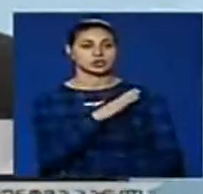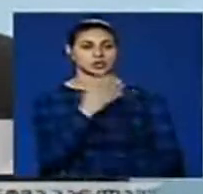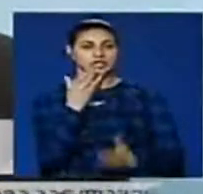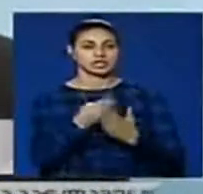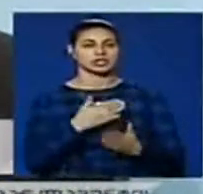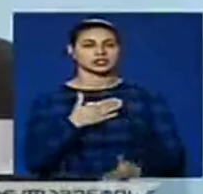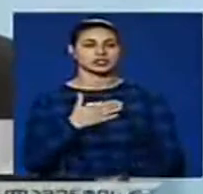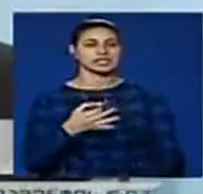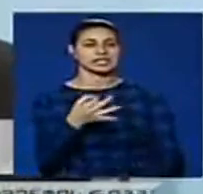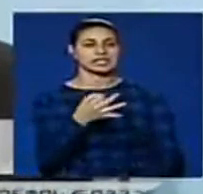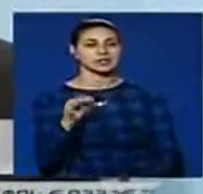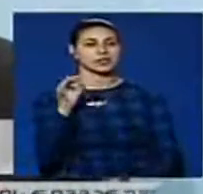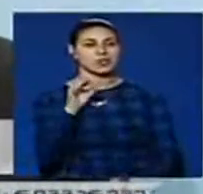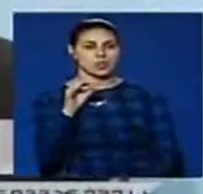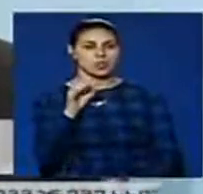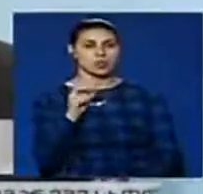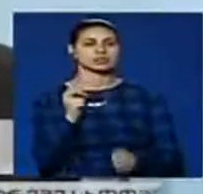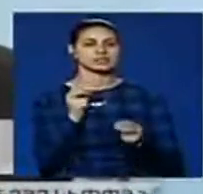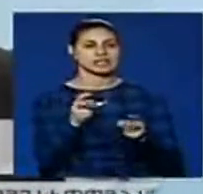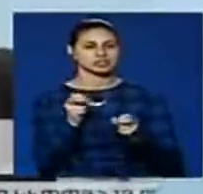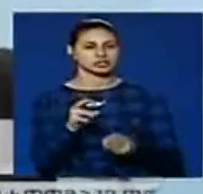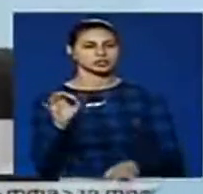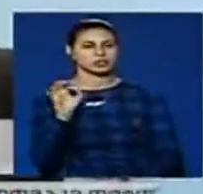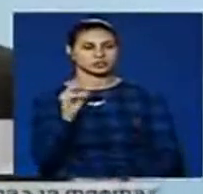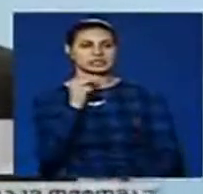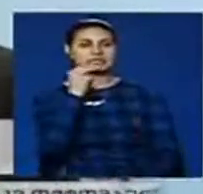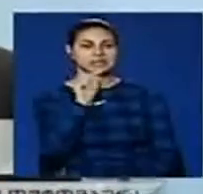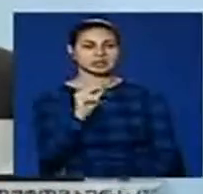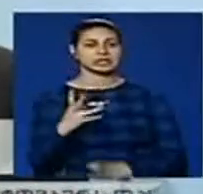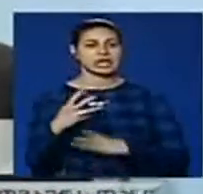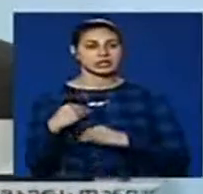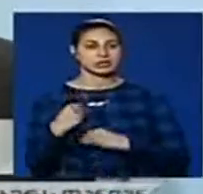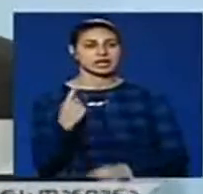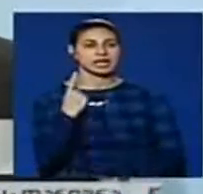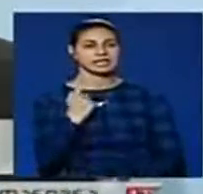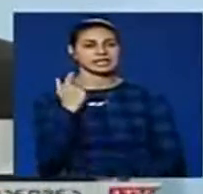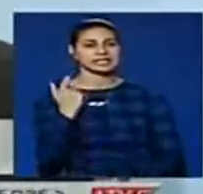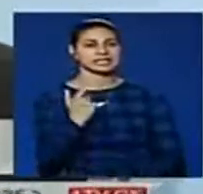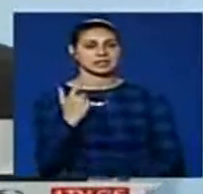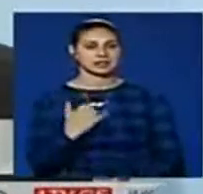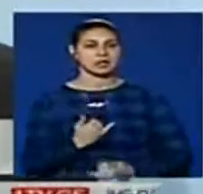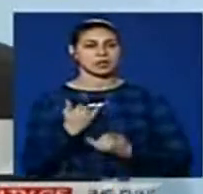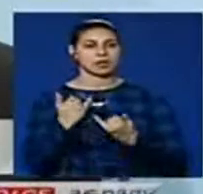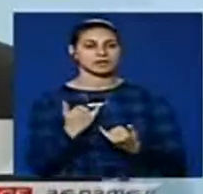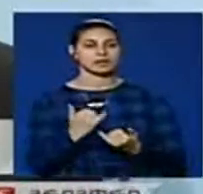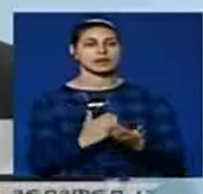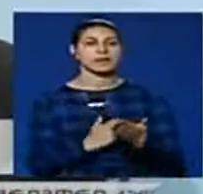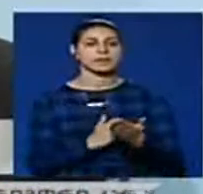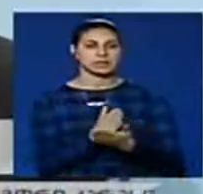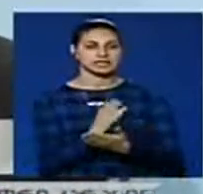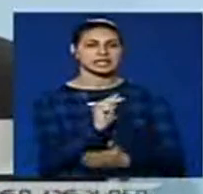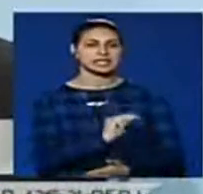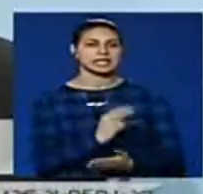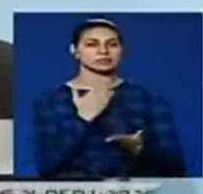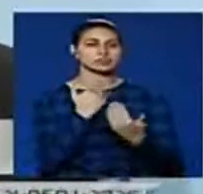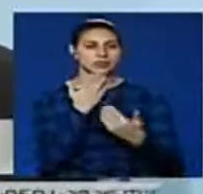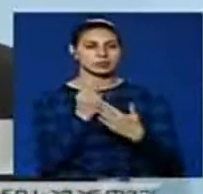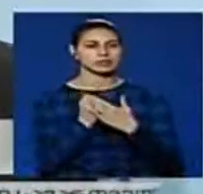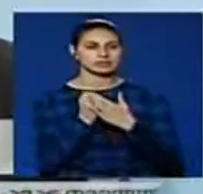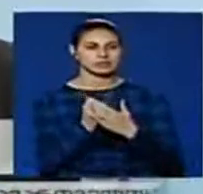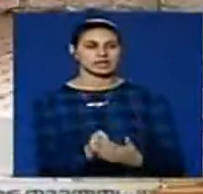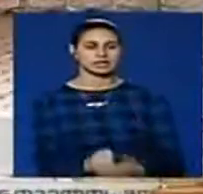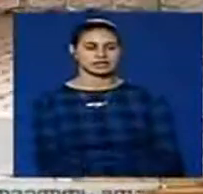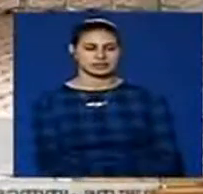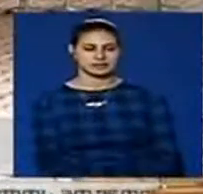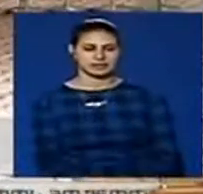რეგიონის წინაშე არსებულ საფრთხეებსა და გამოწვევებს საუკეთესოდ ერთობლივად ერთიანი ნებით გაუმკლავდებით. დასახულ მიზანს თანამშრომლობით მივაღწევთ.